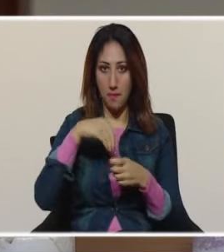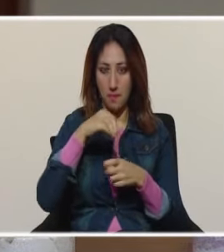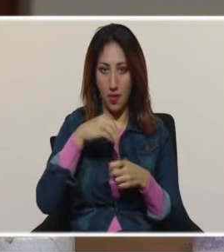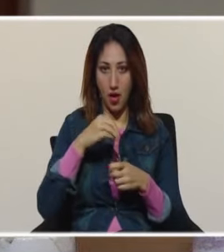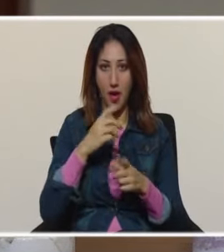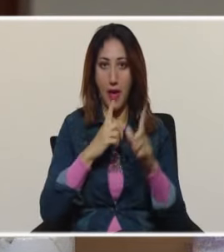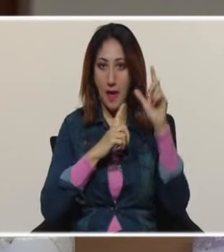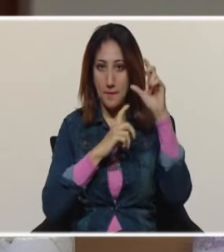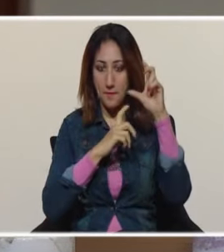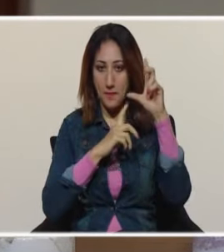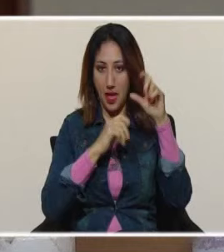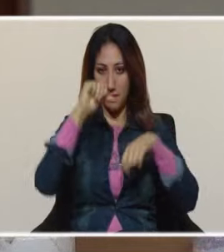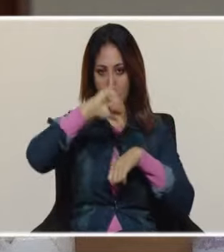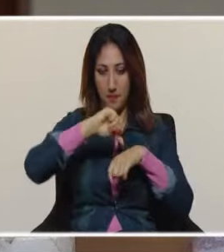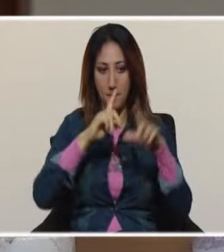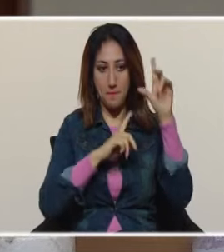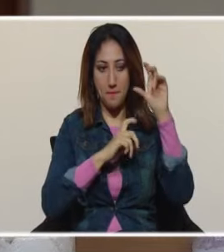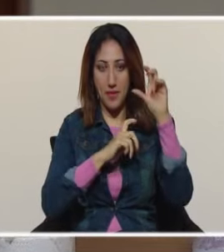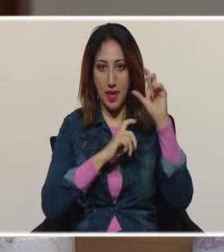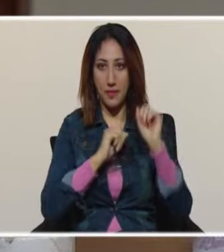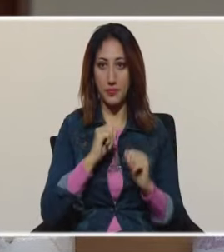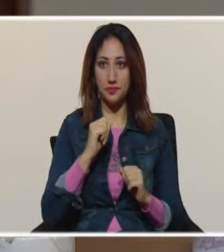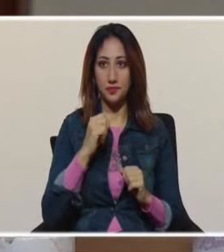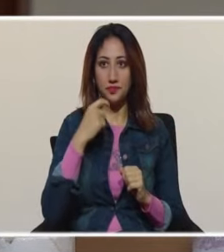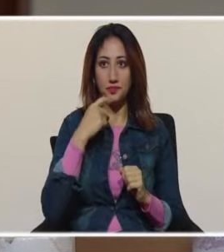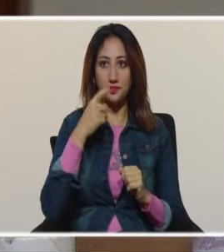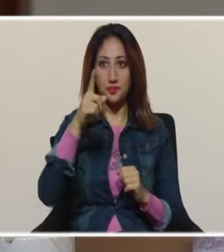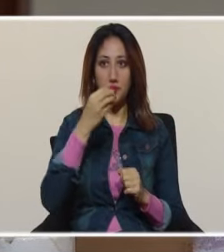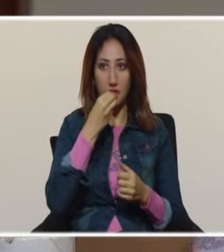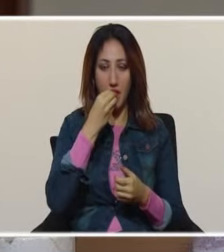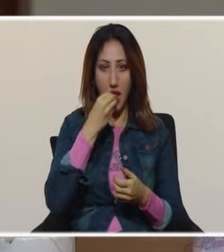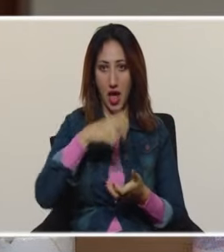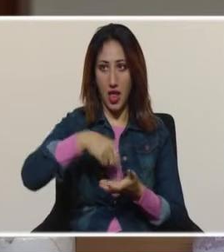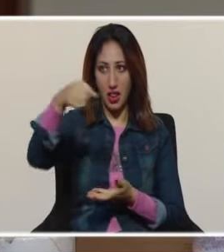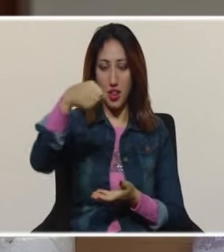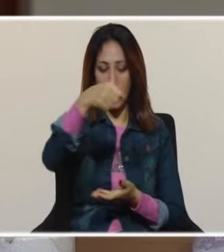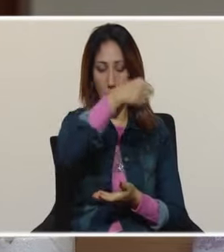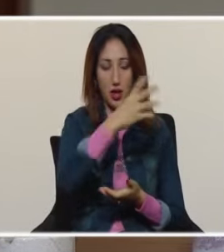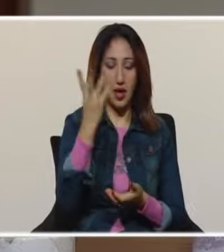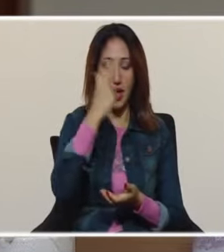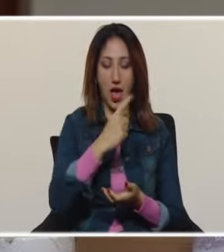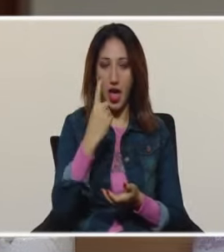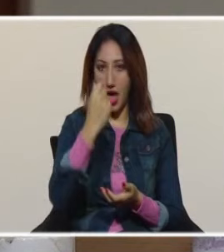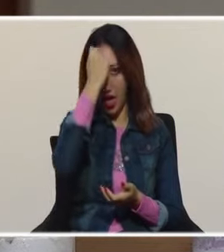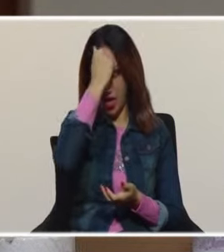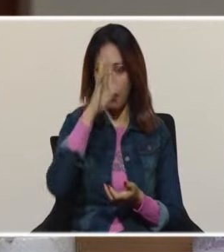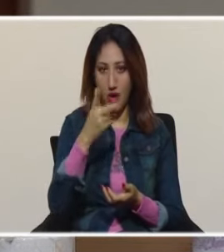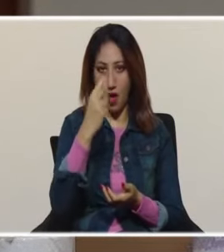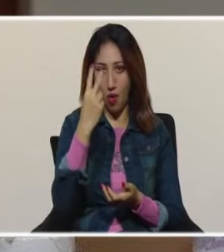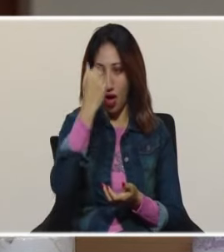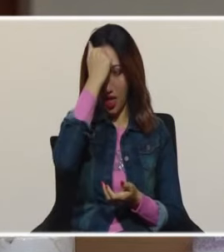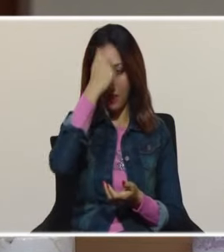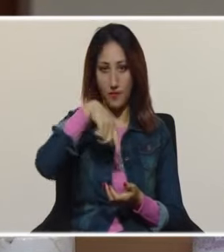مبابة. عملتها الحاجة عزيزة عبد العليم لتوزيع ما بين 1,000 إلى 2,000 وجبة يوميا على